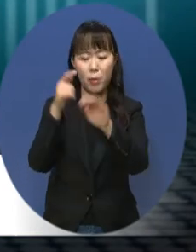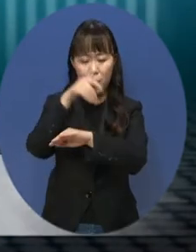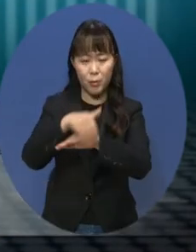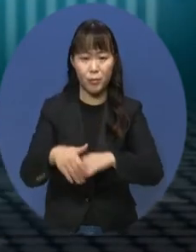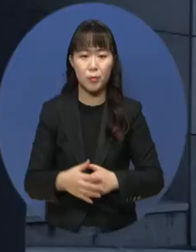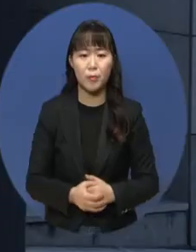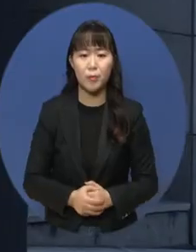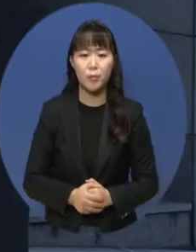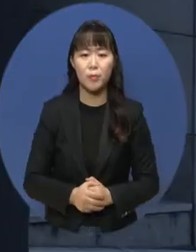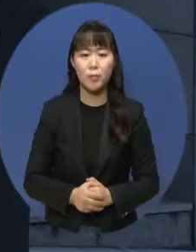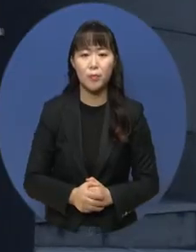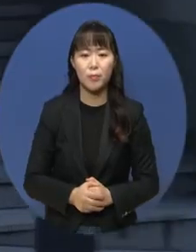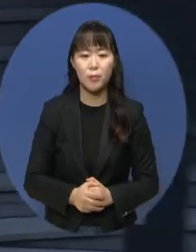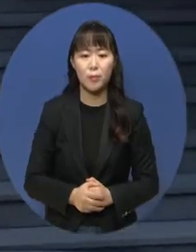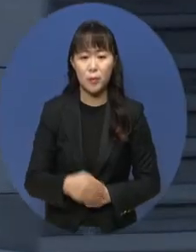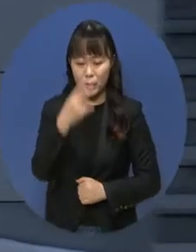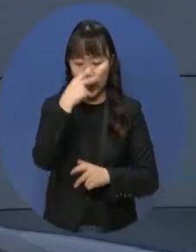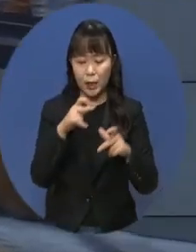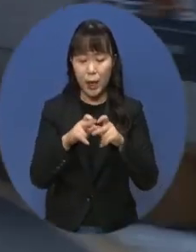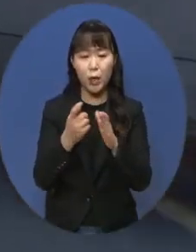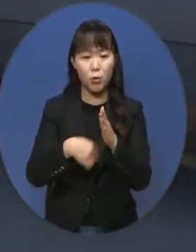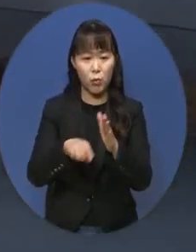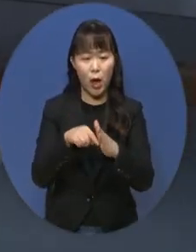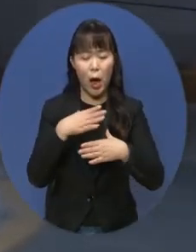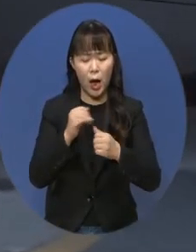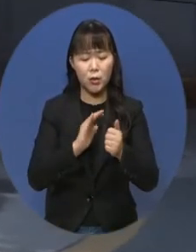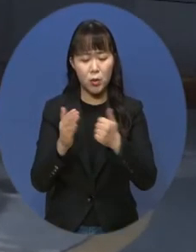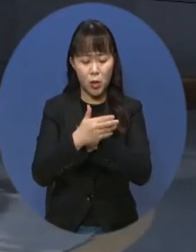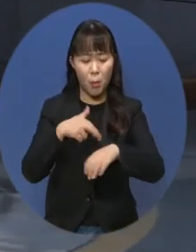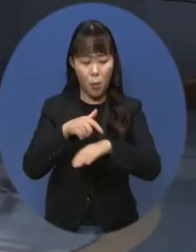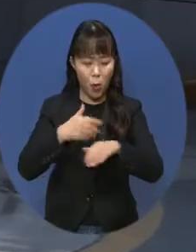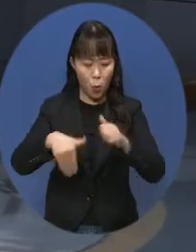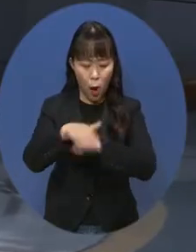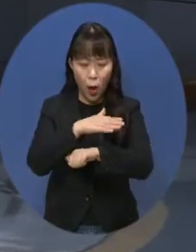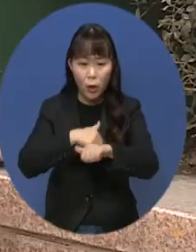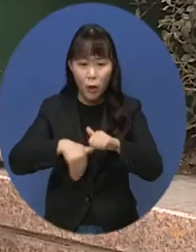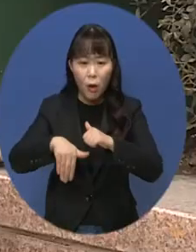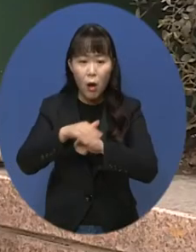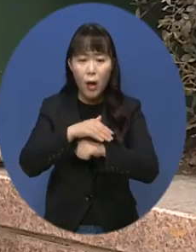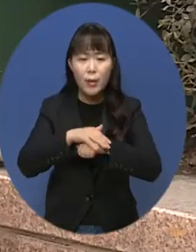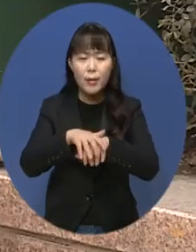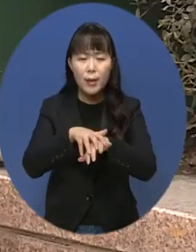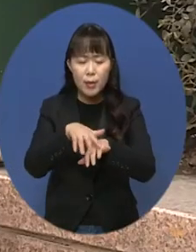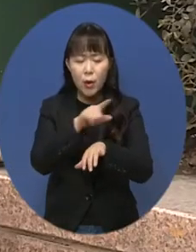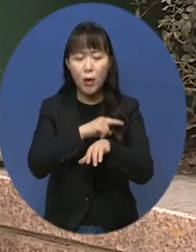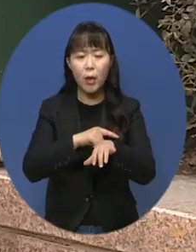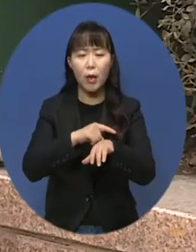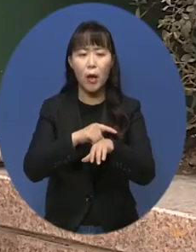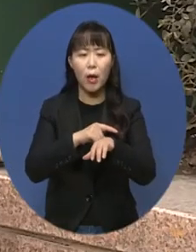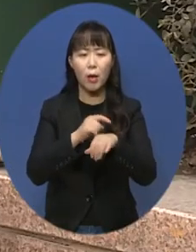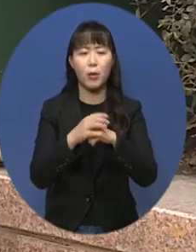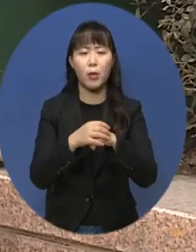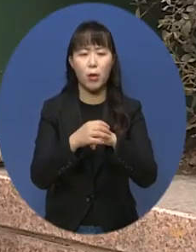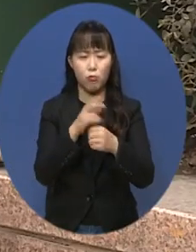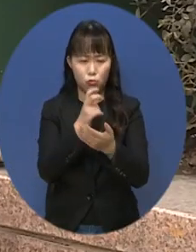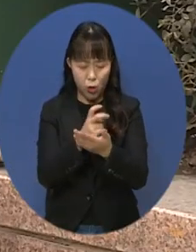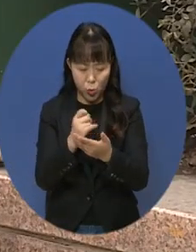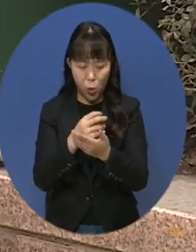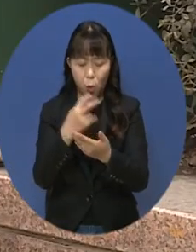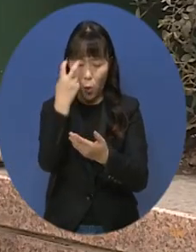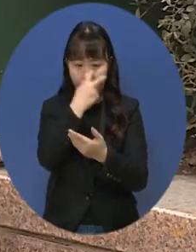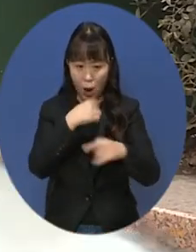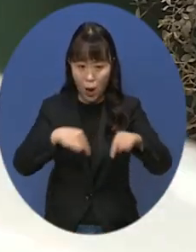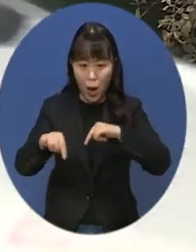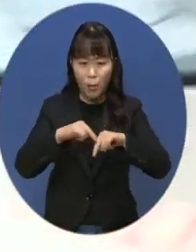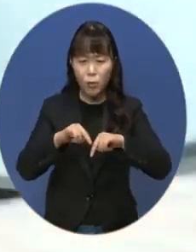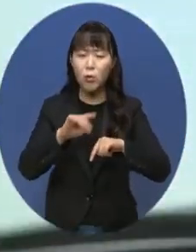할 예작 2 치약 장애인을 위한 안전한 보행환경 무엇보다 체계적인 규정과 관리감독이 어느 때보다